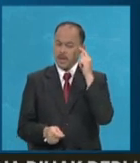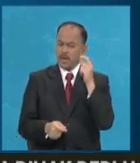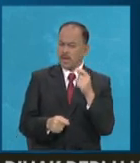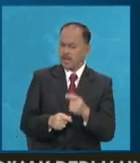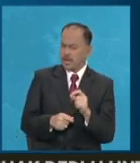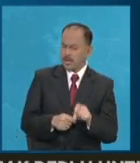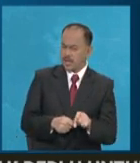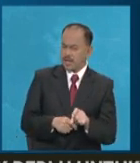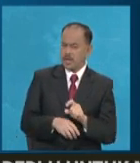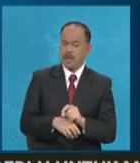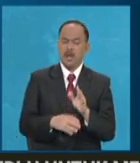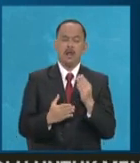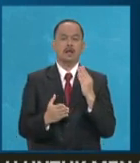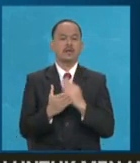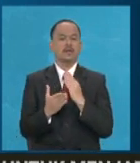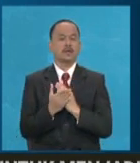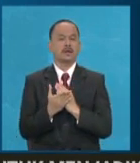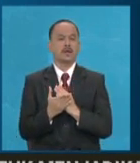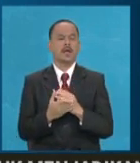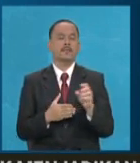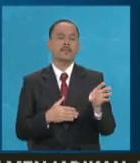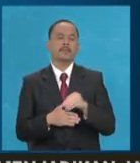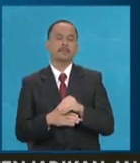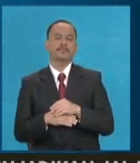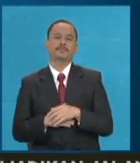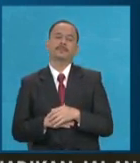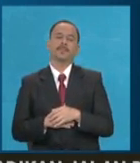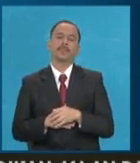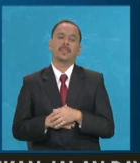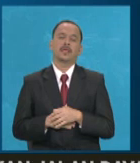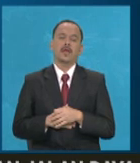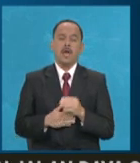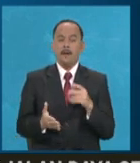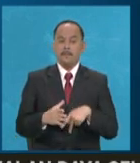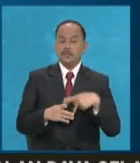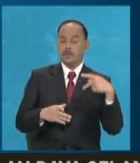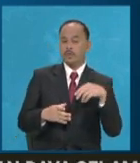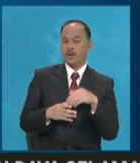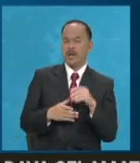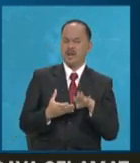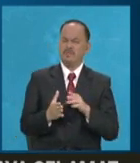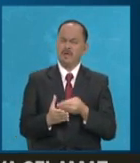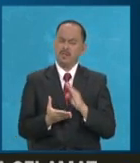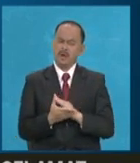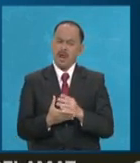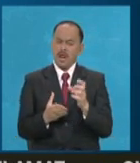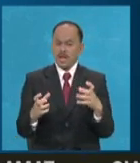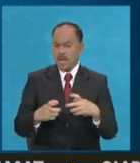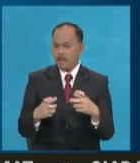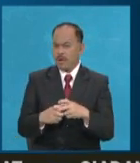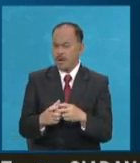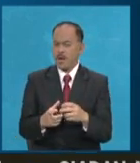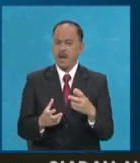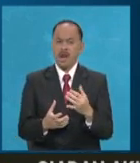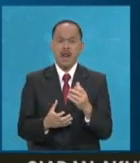untuk memberhentikan pengambilannya dengan serta merta penjualan produk-produk yang mengunjungi bahan yang dikawal di bawah aktor racun